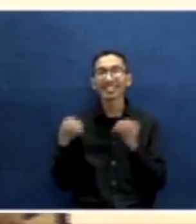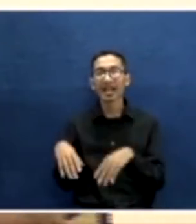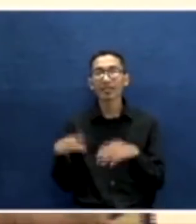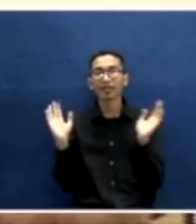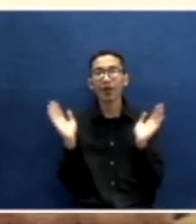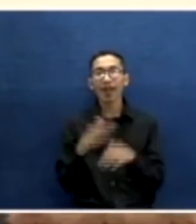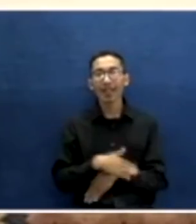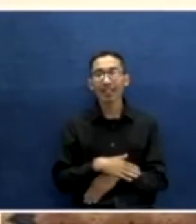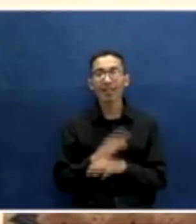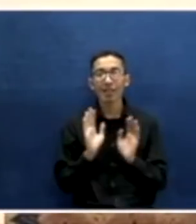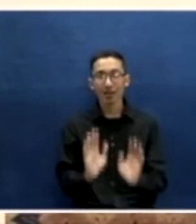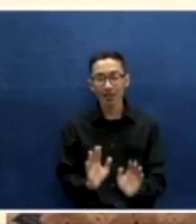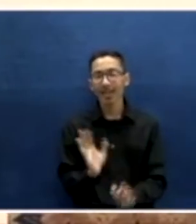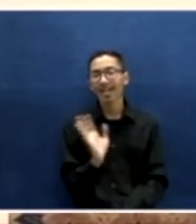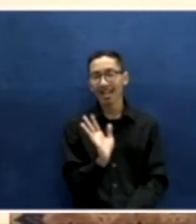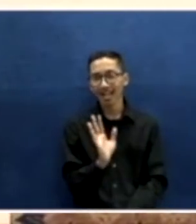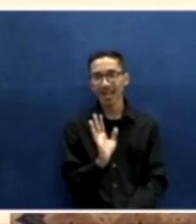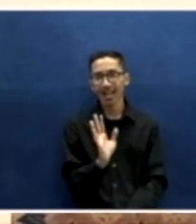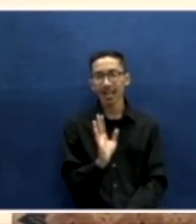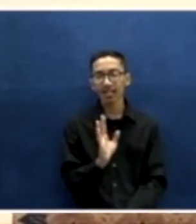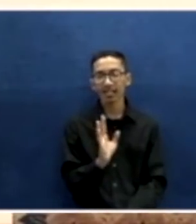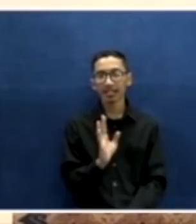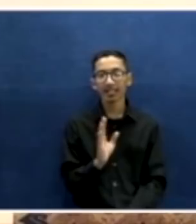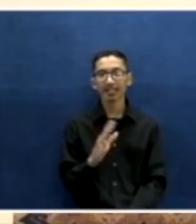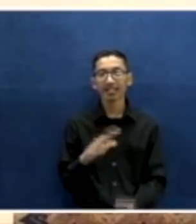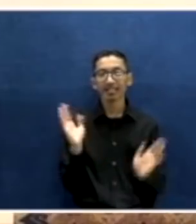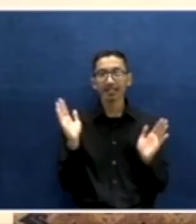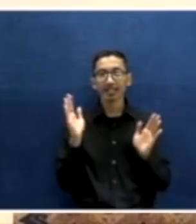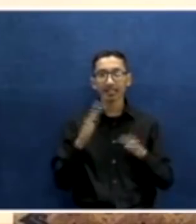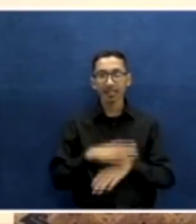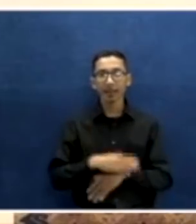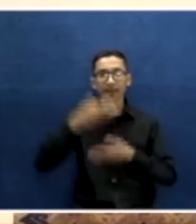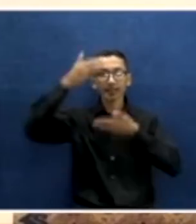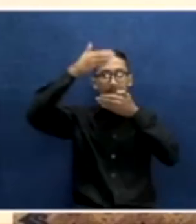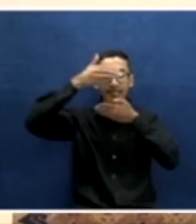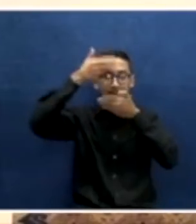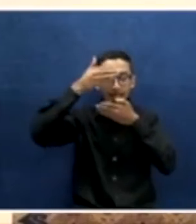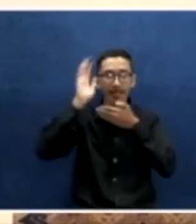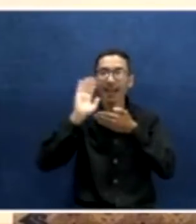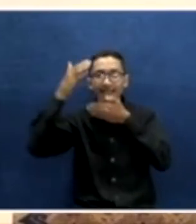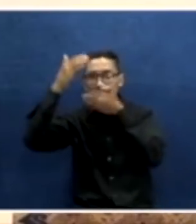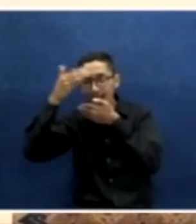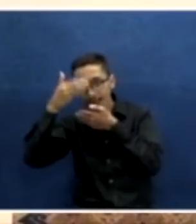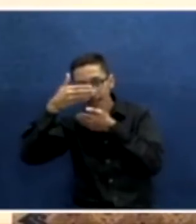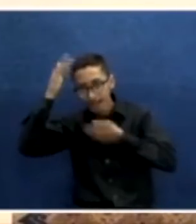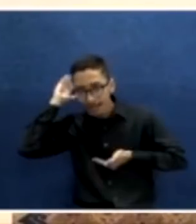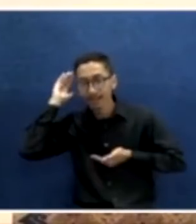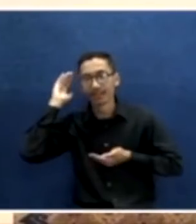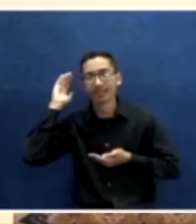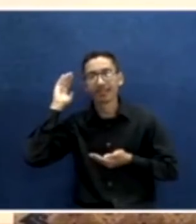mesjid kehidupan hijrah itu bukan hanya sadar dan tidak sadar Maaf ya kalau mainin sedikit keluar sedikitlah